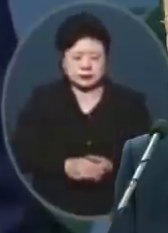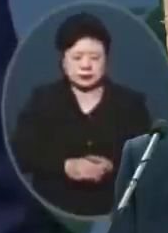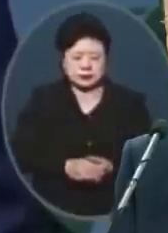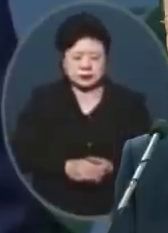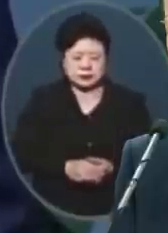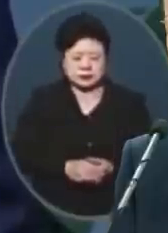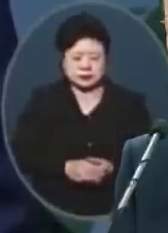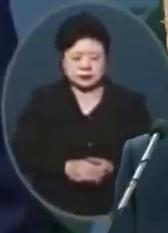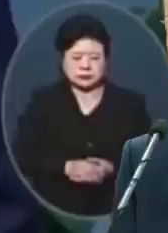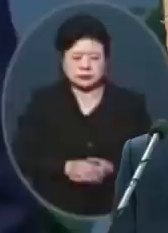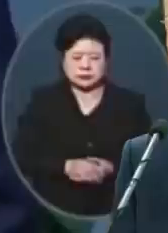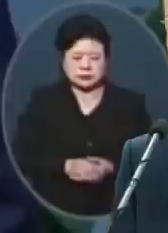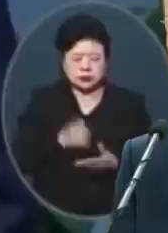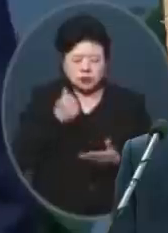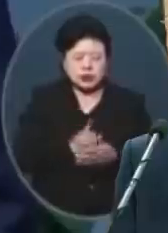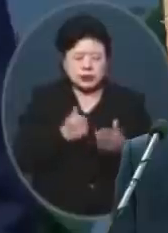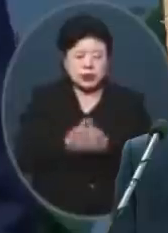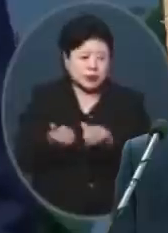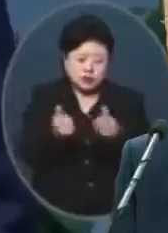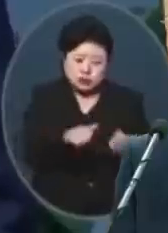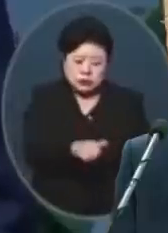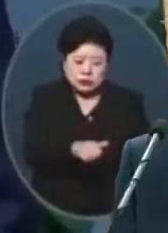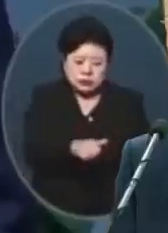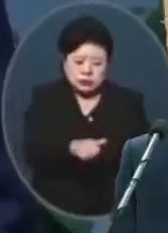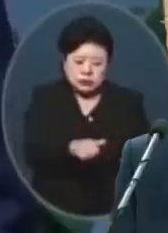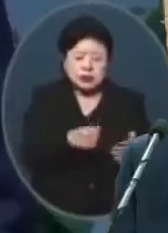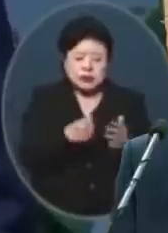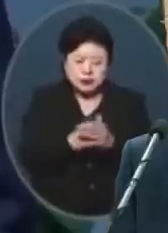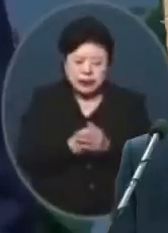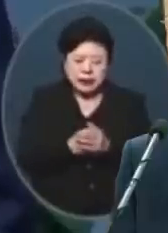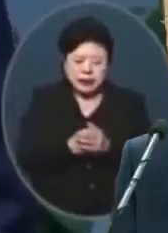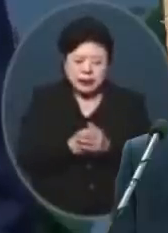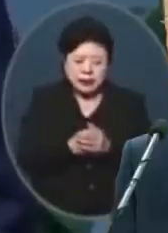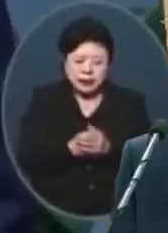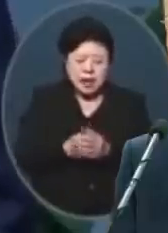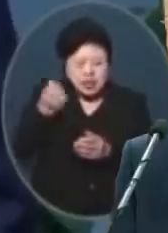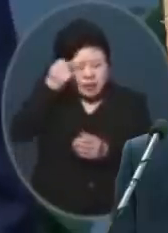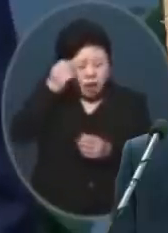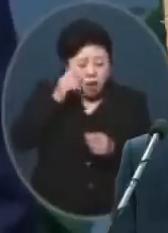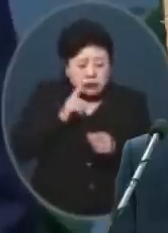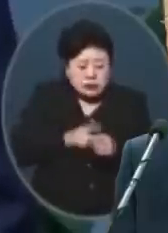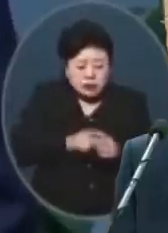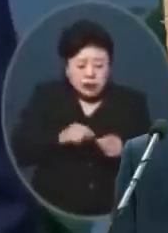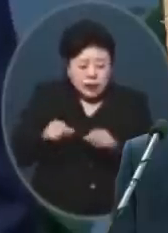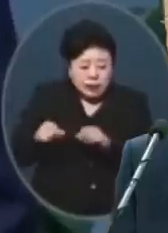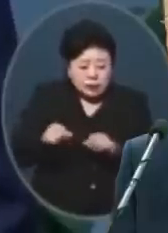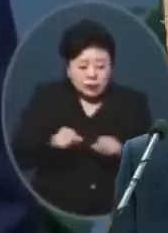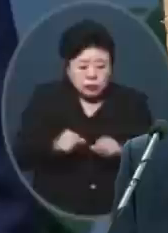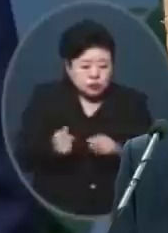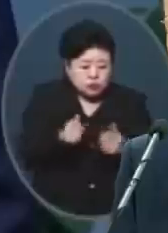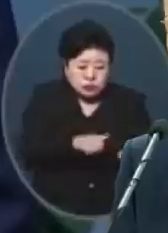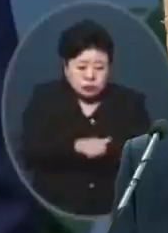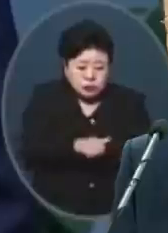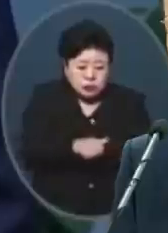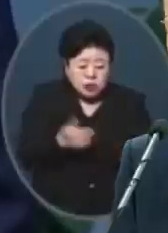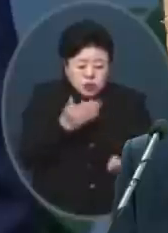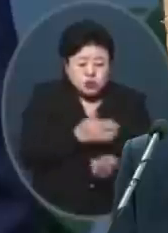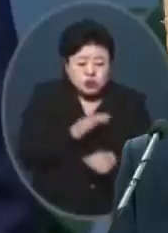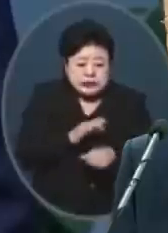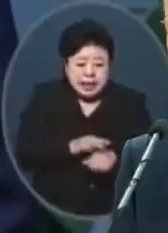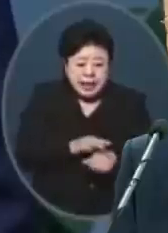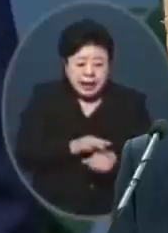죄죄 때문에 죽어버렸습니다 그러나 영적인 생명은 죽었고